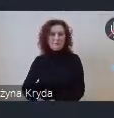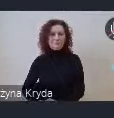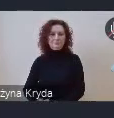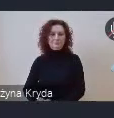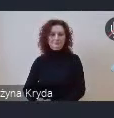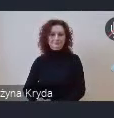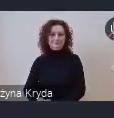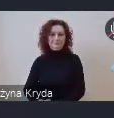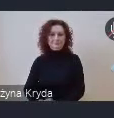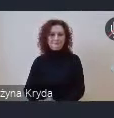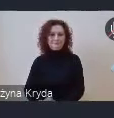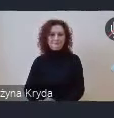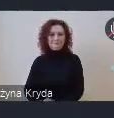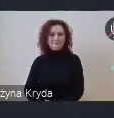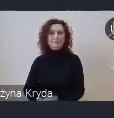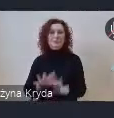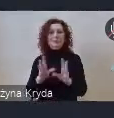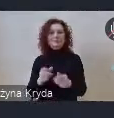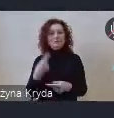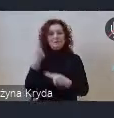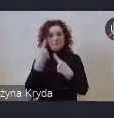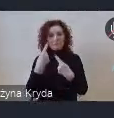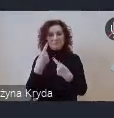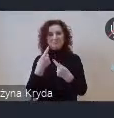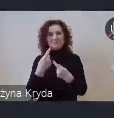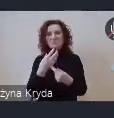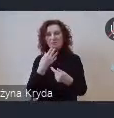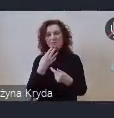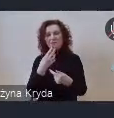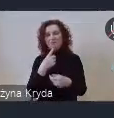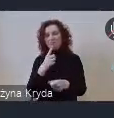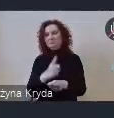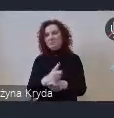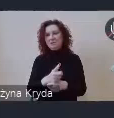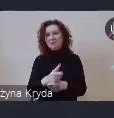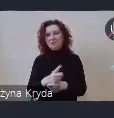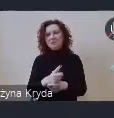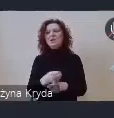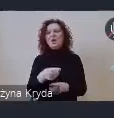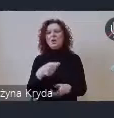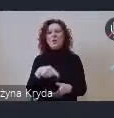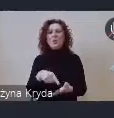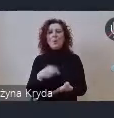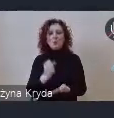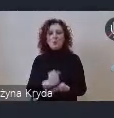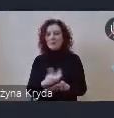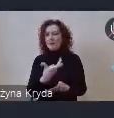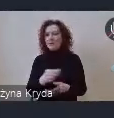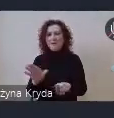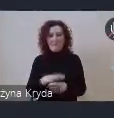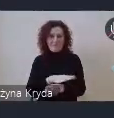podczas audytów uznajemy za coś co sprawia że ustawa o zapewnienie dostępności nie jest spełnione